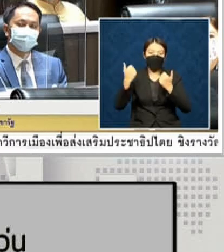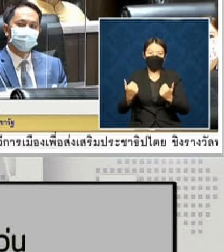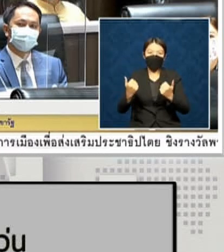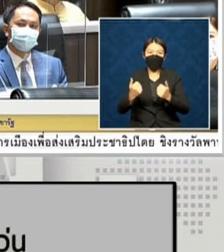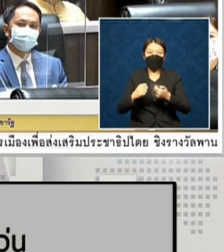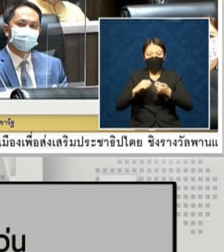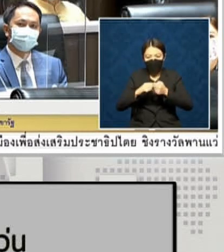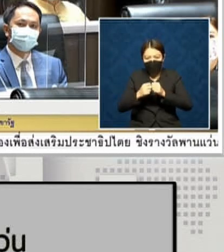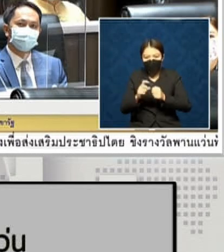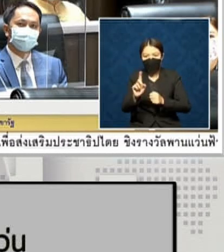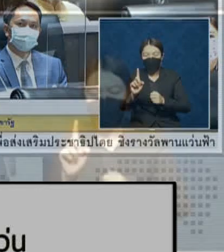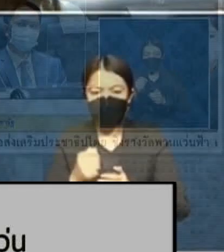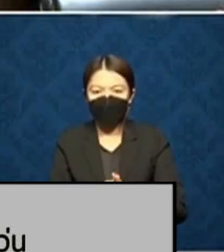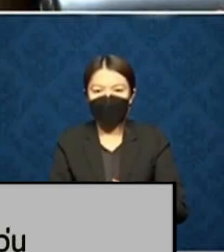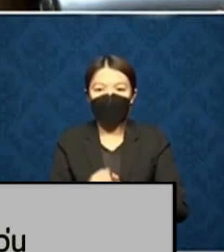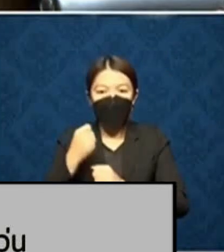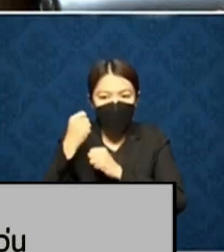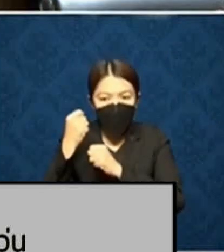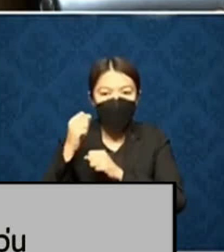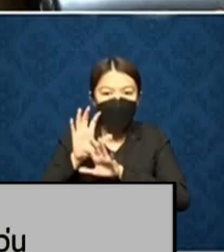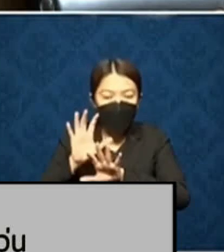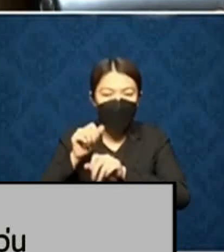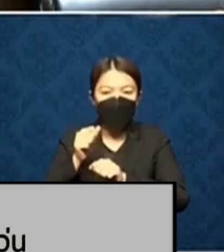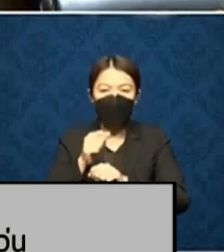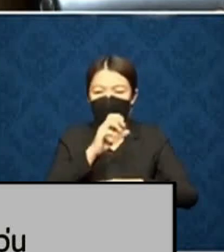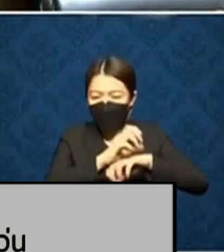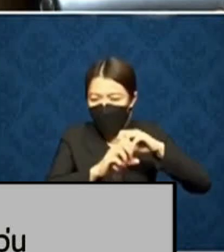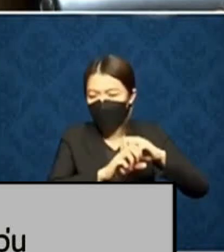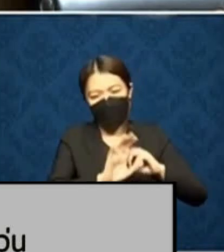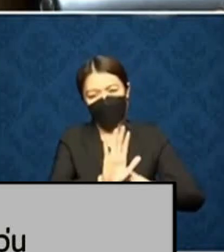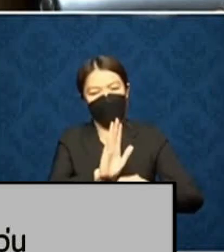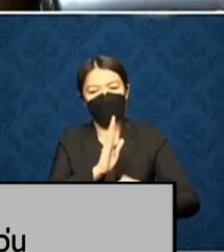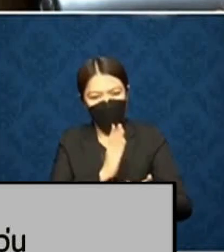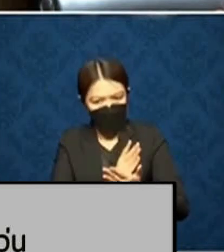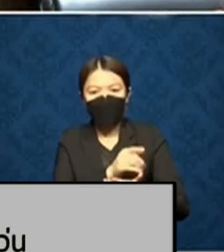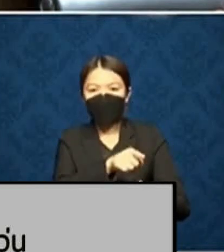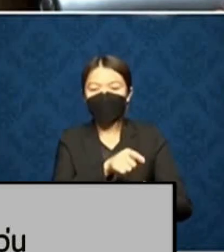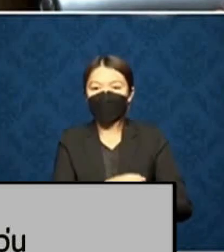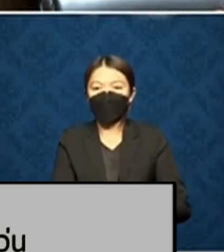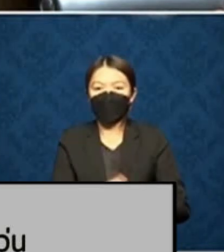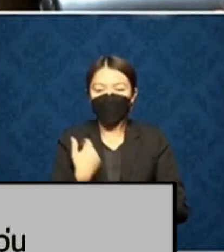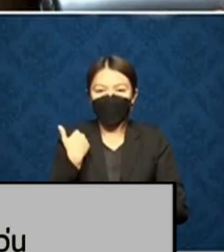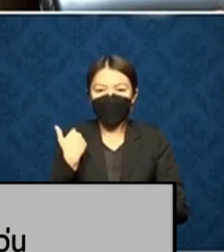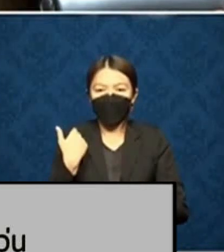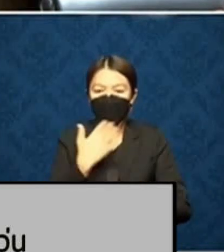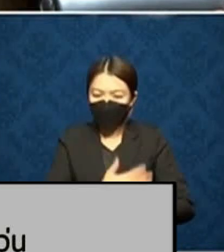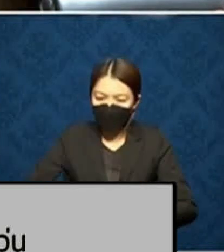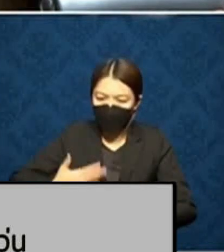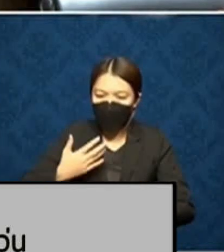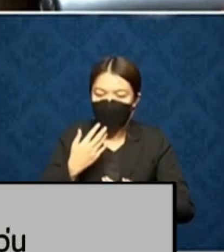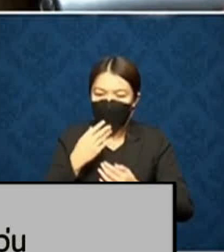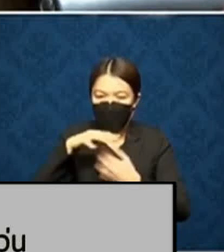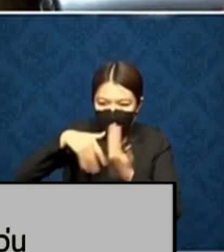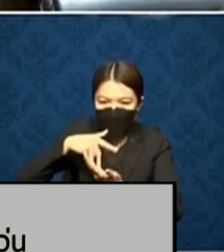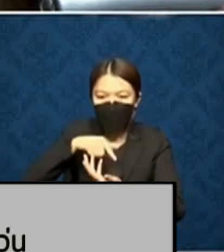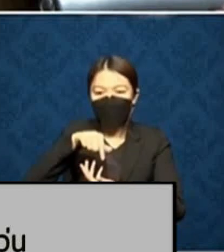านเกียรติภูมิตัวเองและความน่าเคารพนับถือ แต่คุณทำอย่างเงี้ยเหมือนกับเป็นเอางี้ดีกว่าฝ่าย